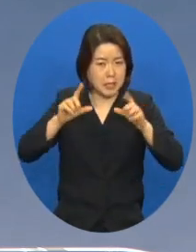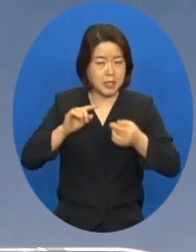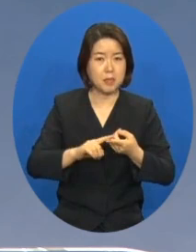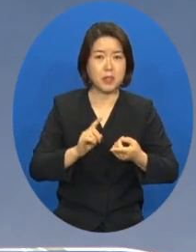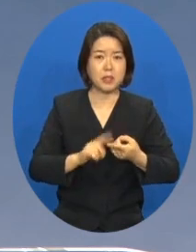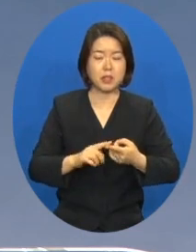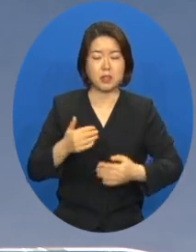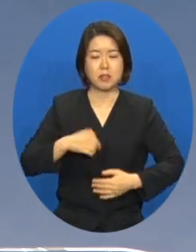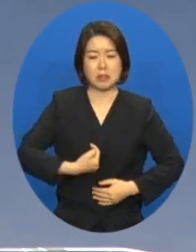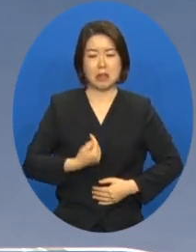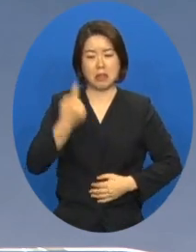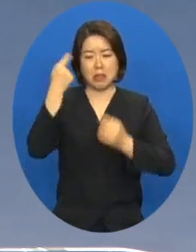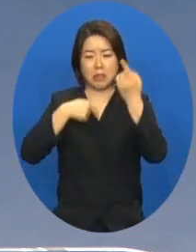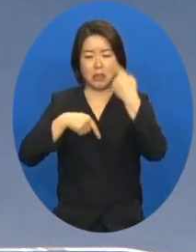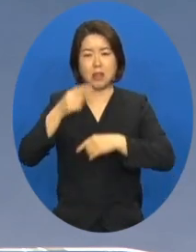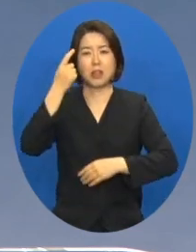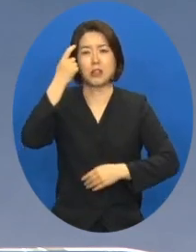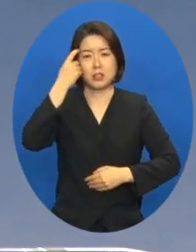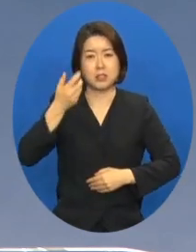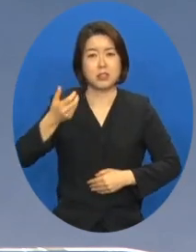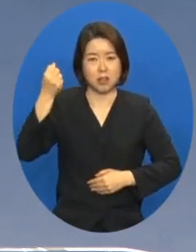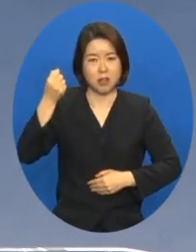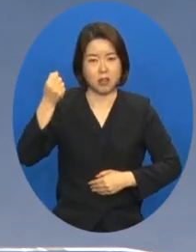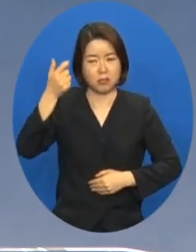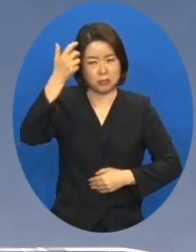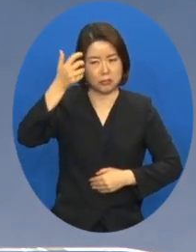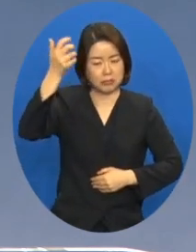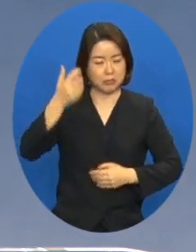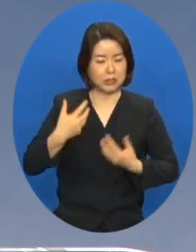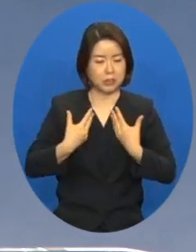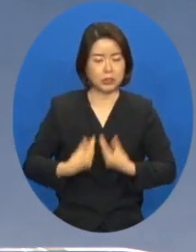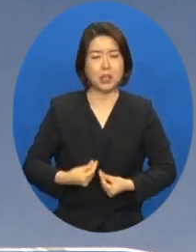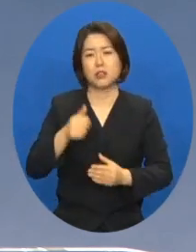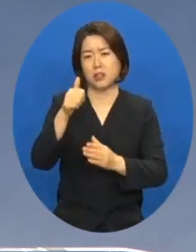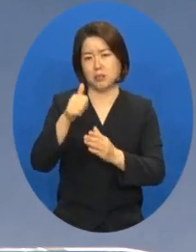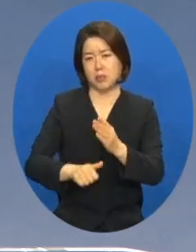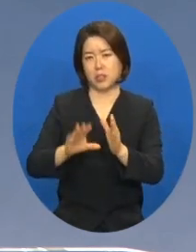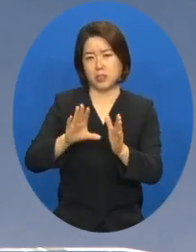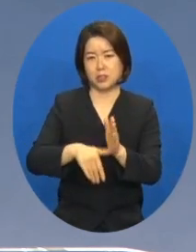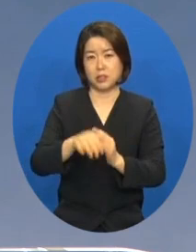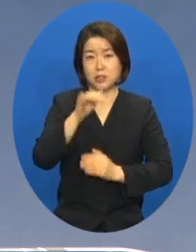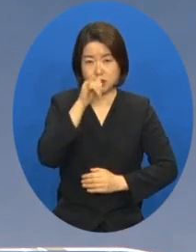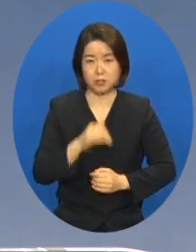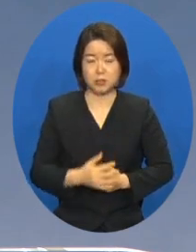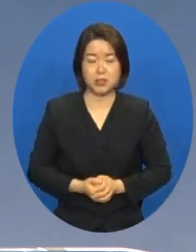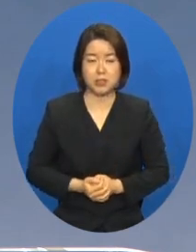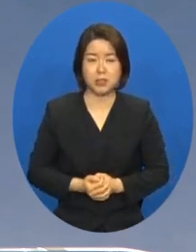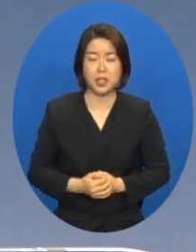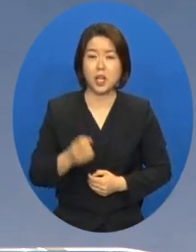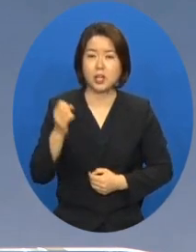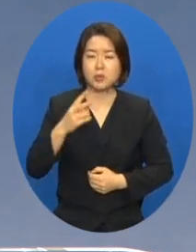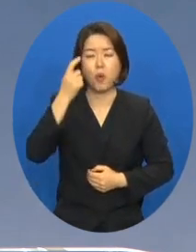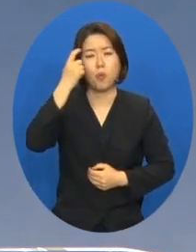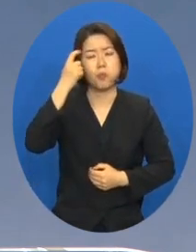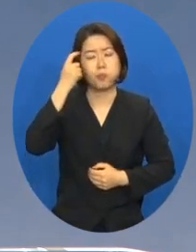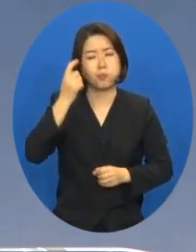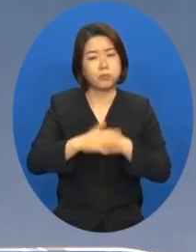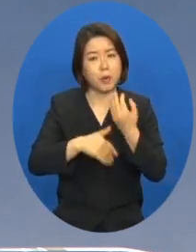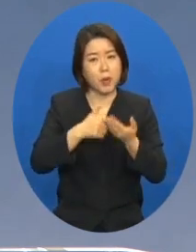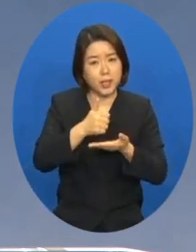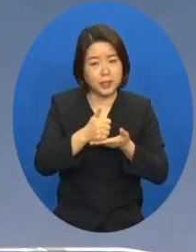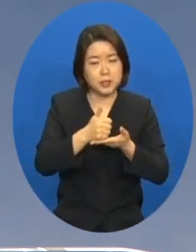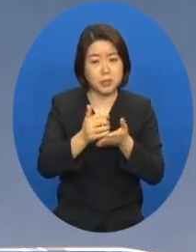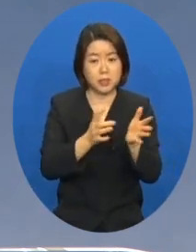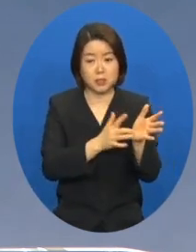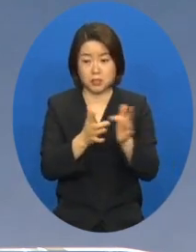자기가 손상시켰다고 그런 영적인 좌절에 빠집니다. 또는 왜 하나님이